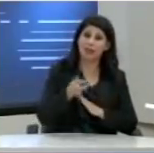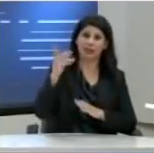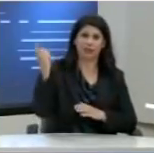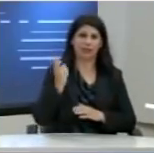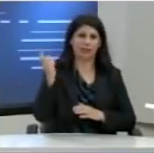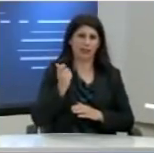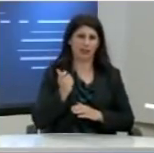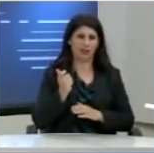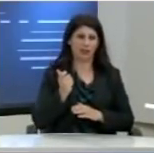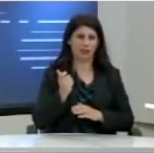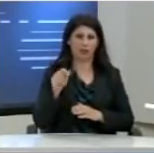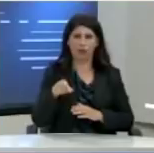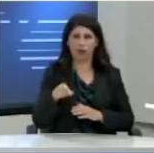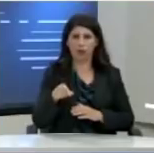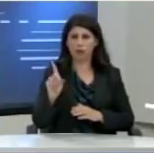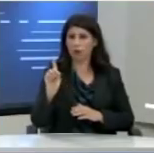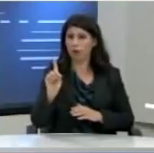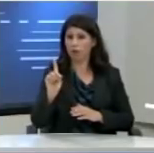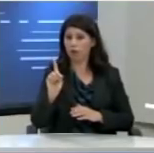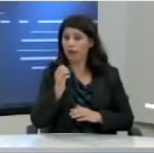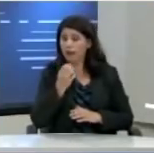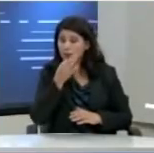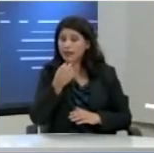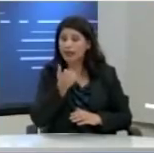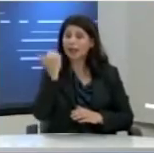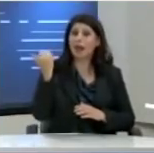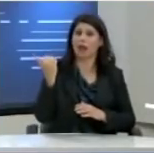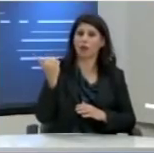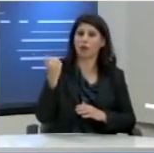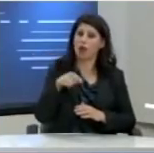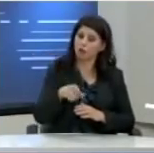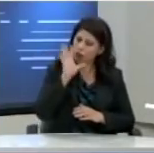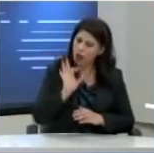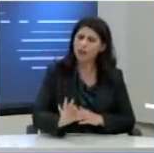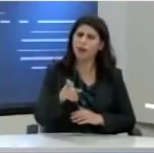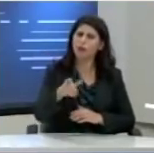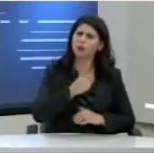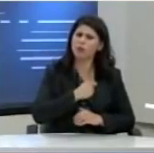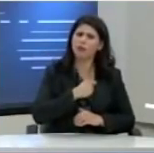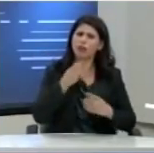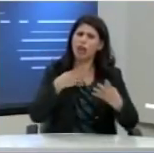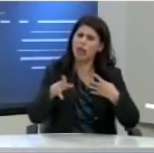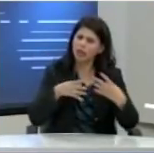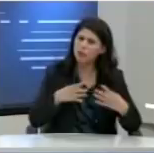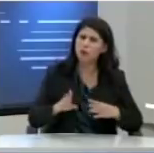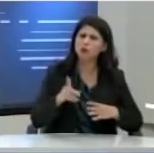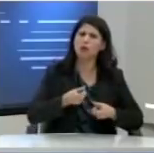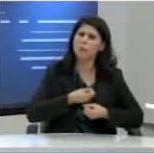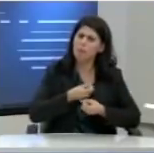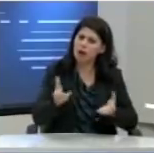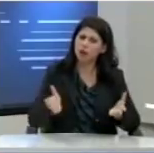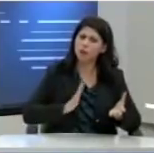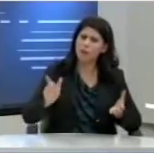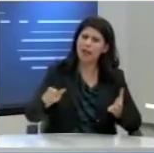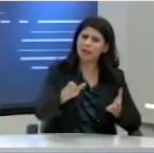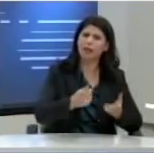σύνταξη. Αυτό δεν σας ξέφυγε, αυτό ήταν η αλήθεια σας. Αυτό πιστεύετε. Ότι είναι λαϊκισμός, ότι είναι παροχή,